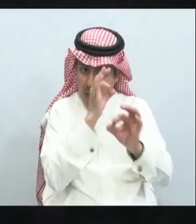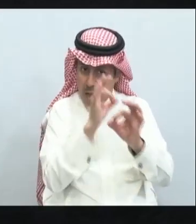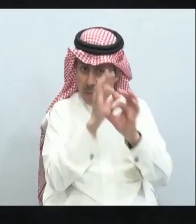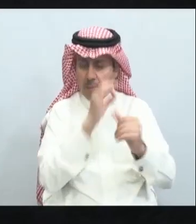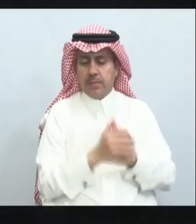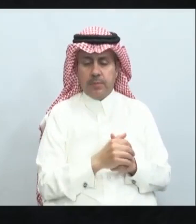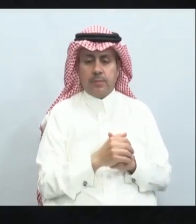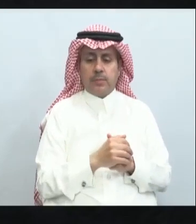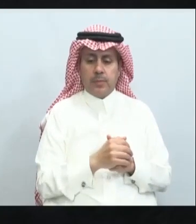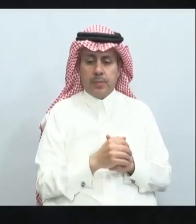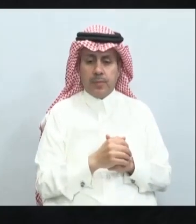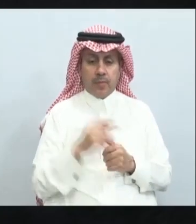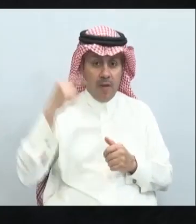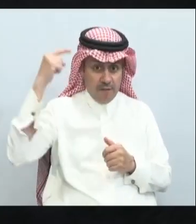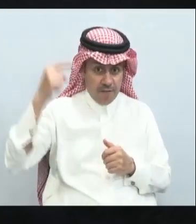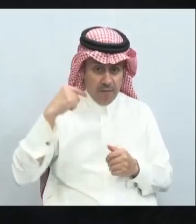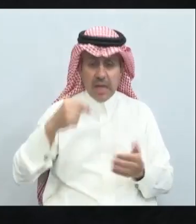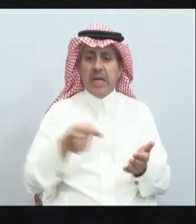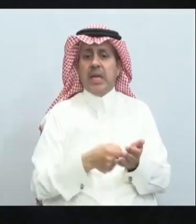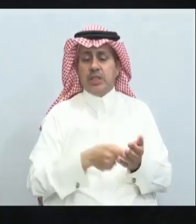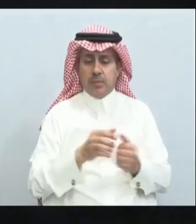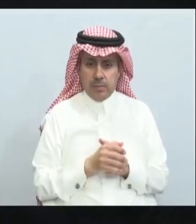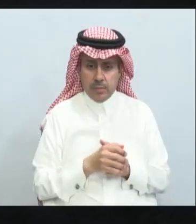الانابيب وهي فكره علاجيه